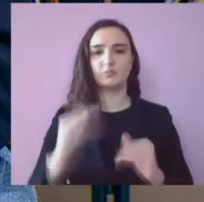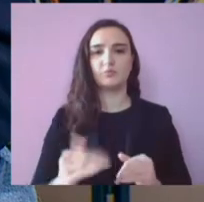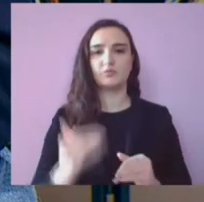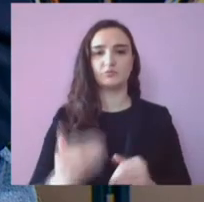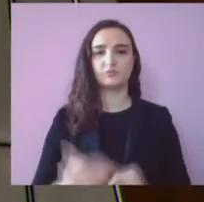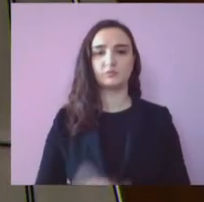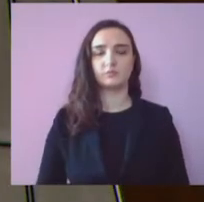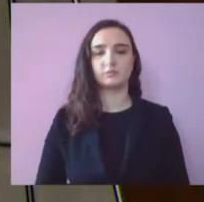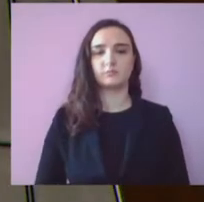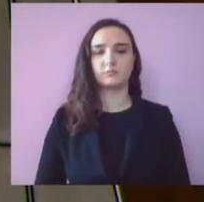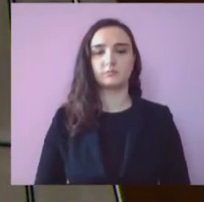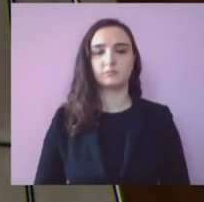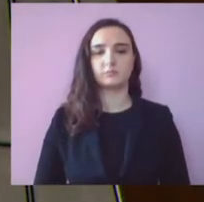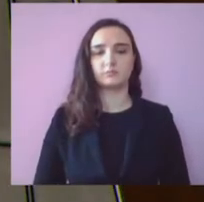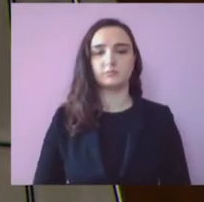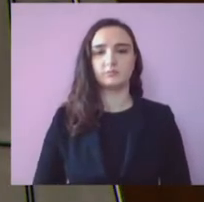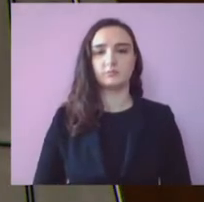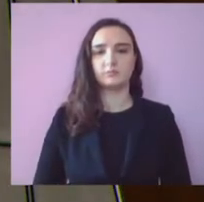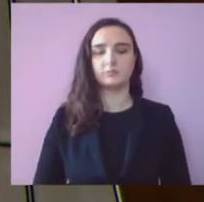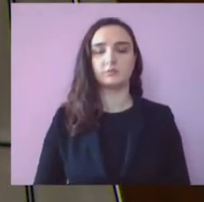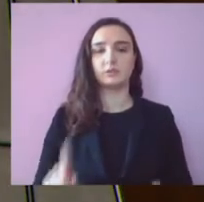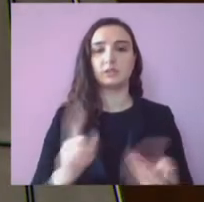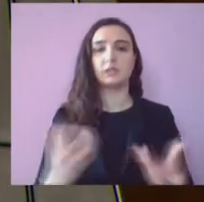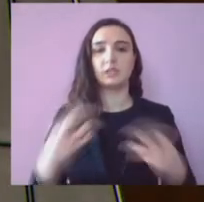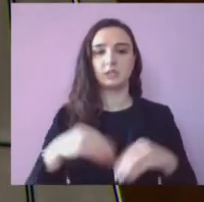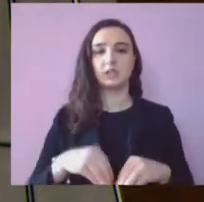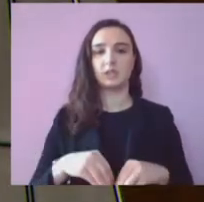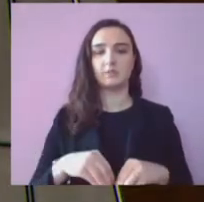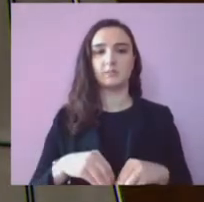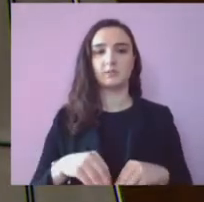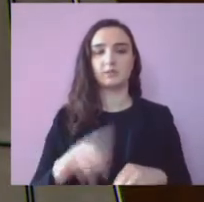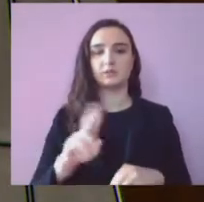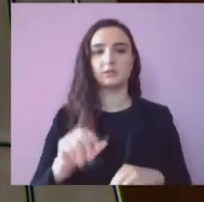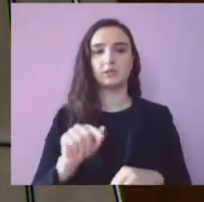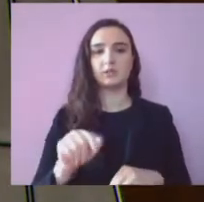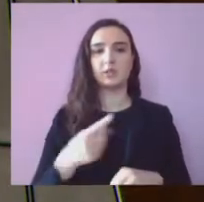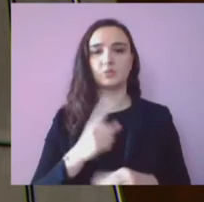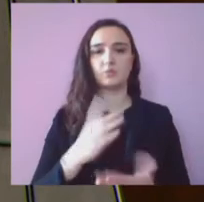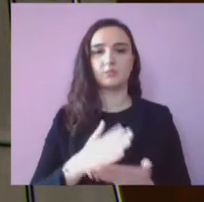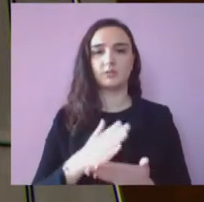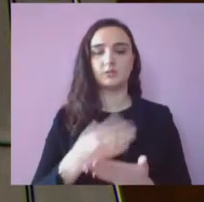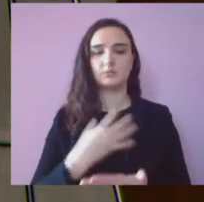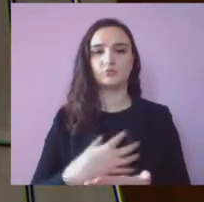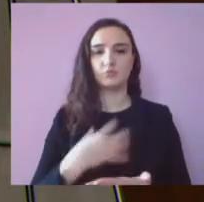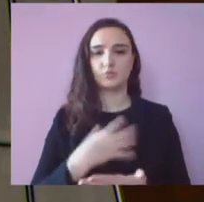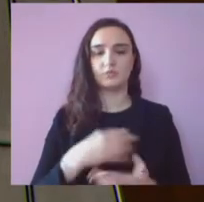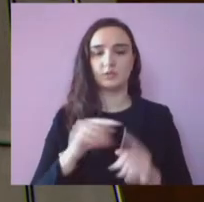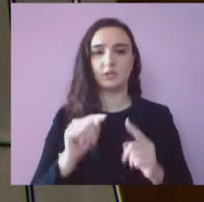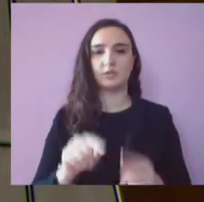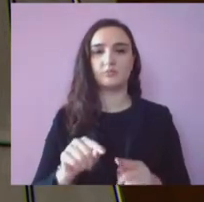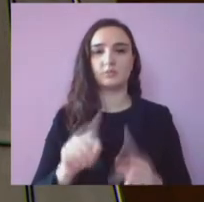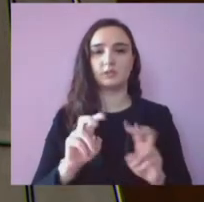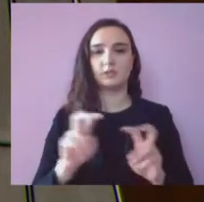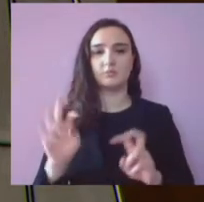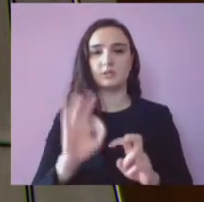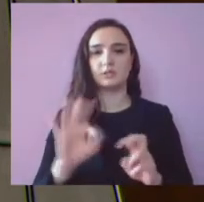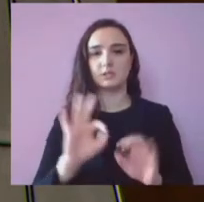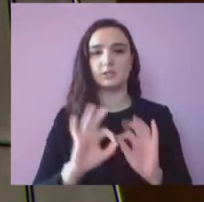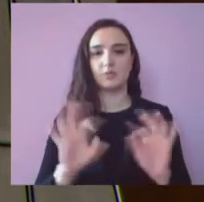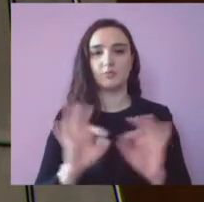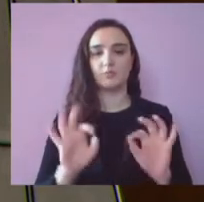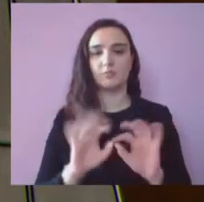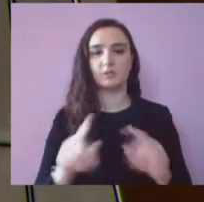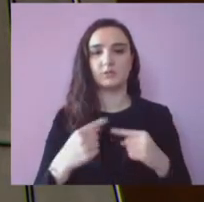ras gulisxmobs, ras aertianebs da ratom aris mishnolovani am temaze saubari